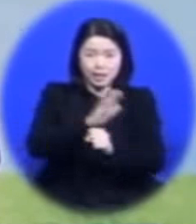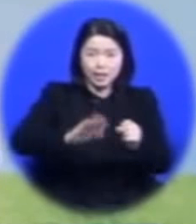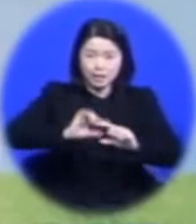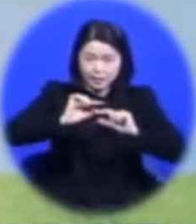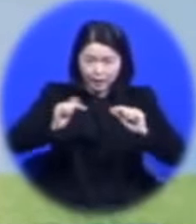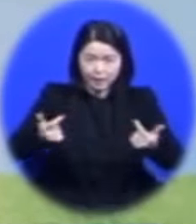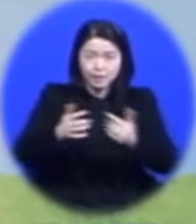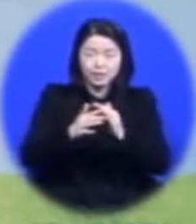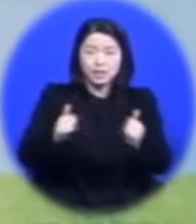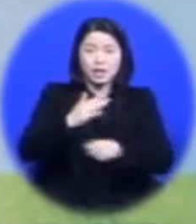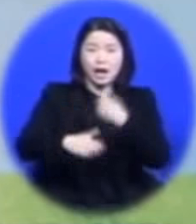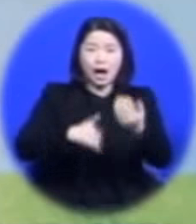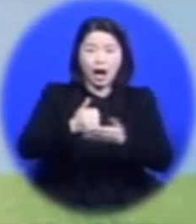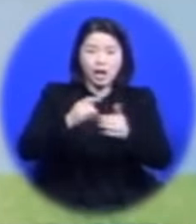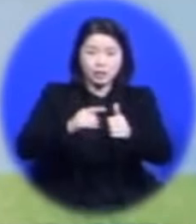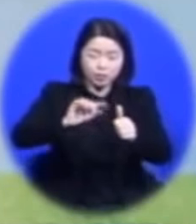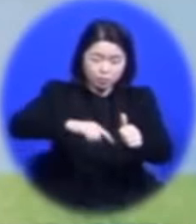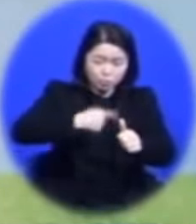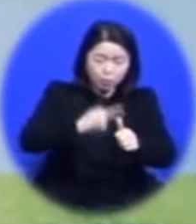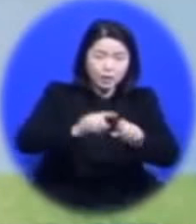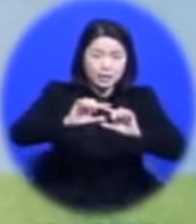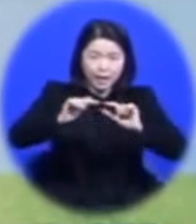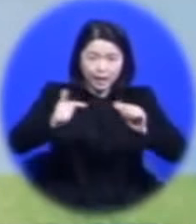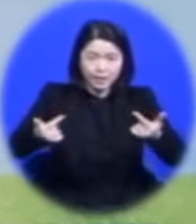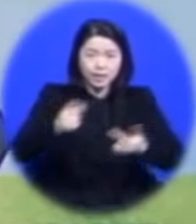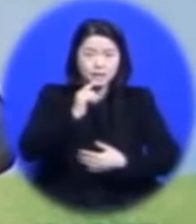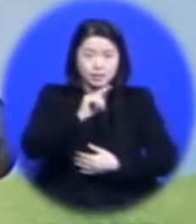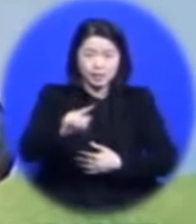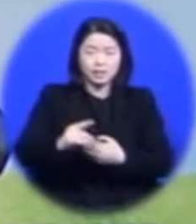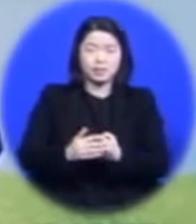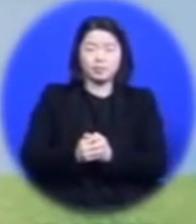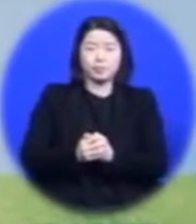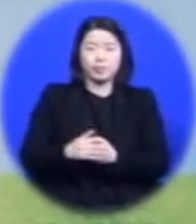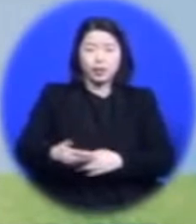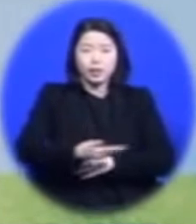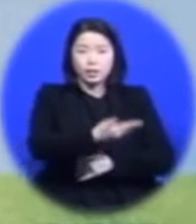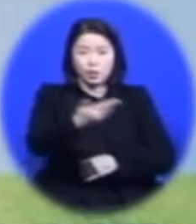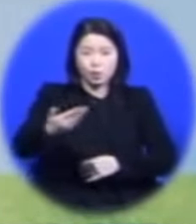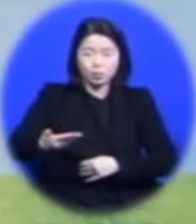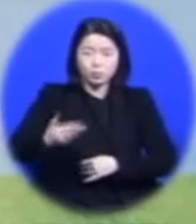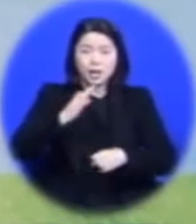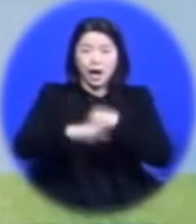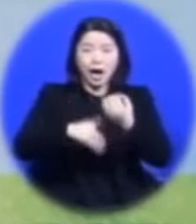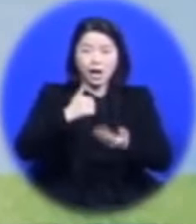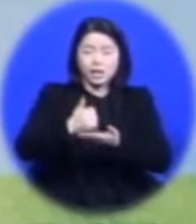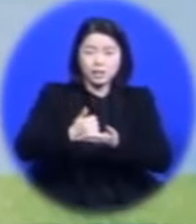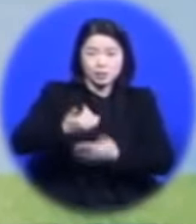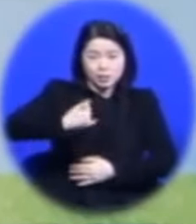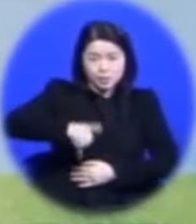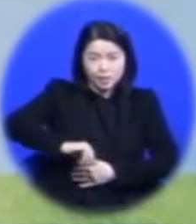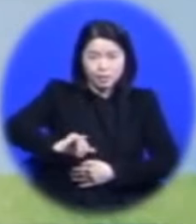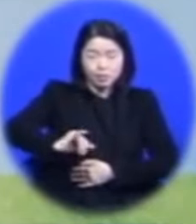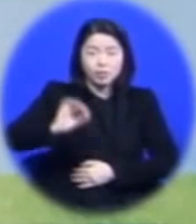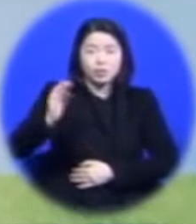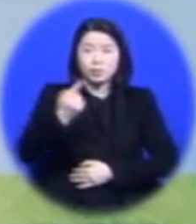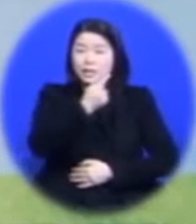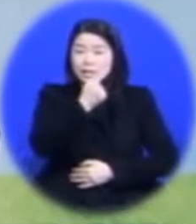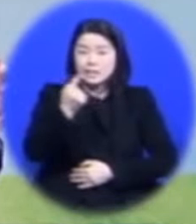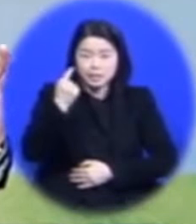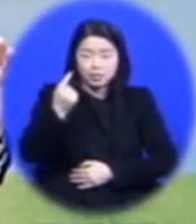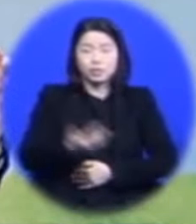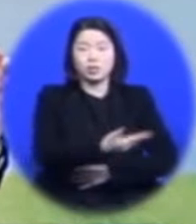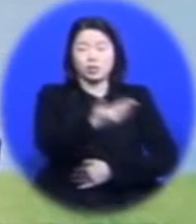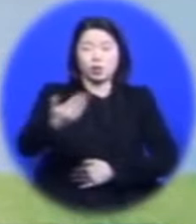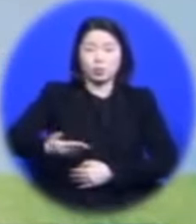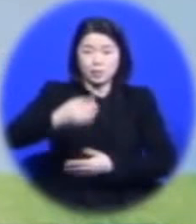자는 하나님께 속하지 아니하니라 여러분 여러분이 하나님의 자녀된 증거는 분이 의를